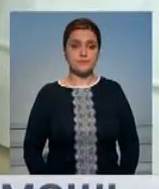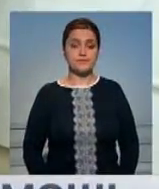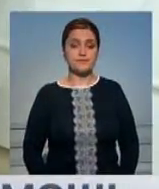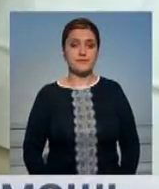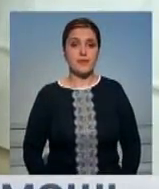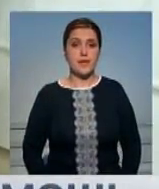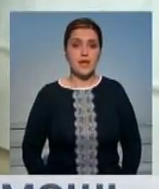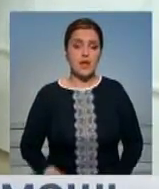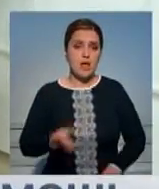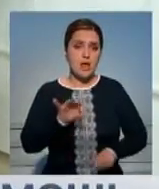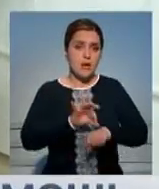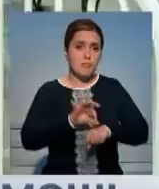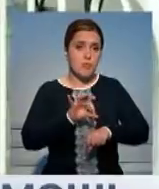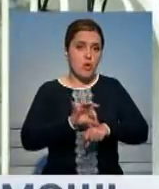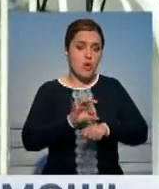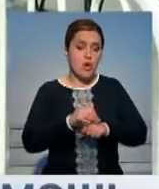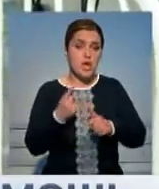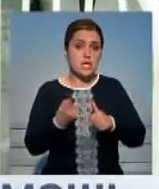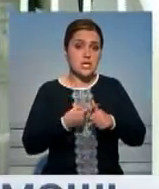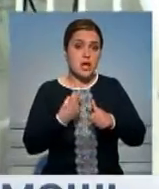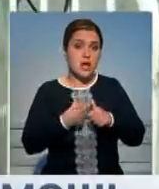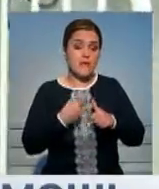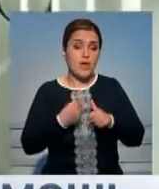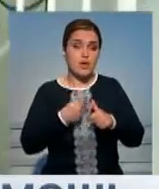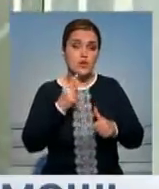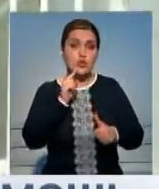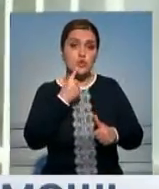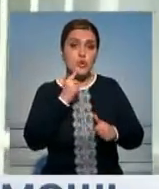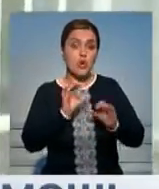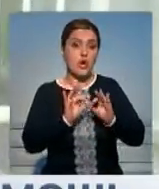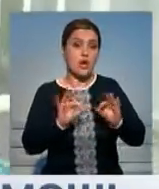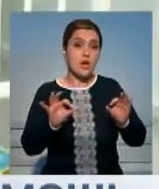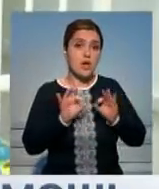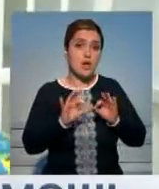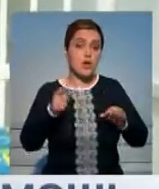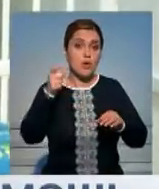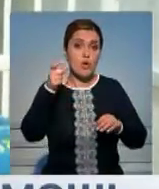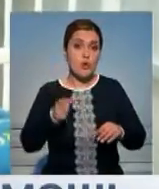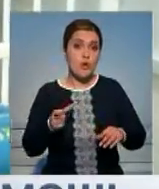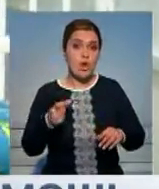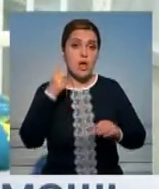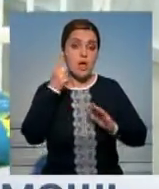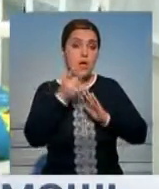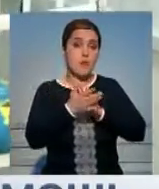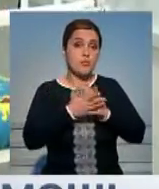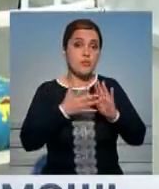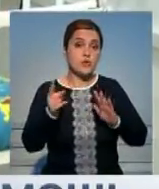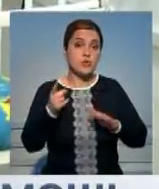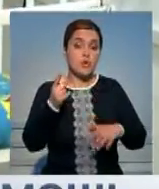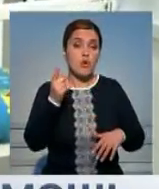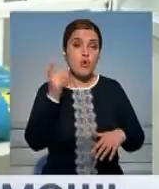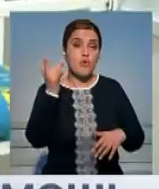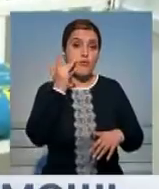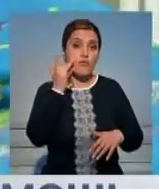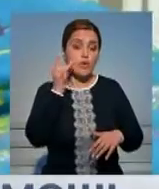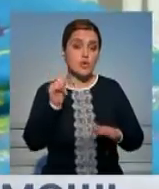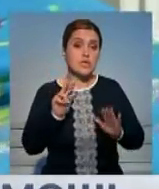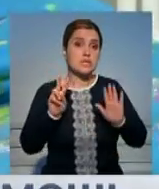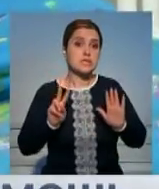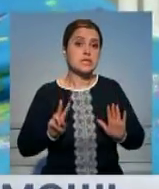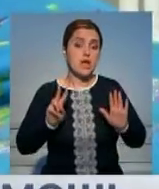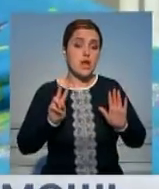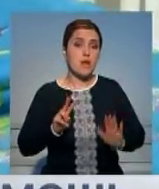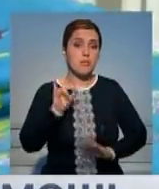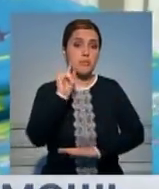Целый букет заболеваний, названия которых даже сложно выговорить. Простому обывателю ясно одно. Бесперебойно сейчас у 7-месячного